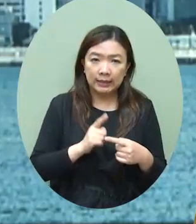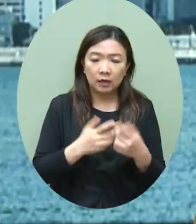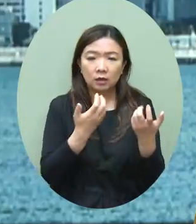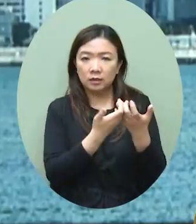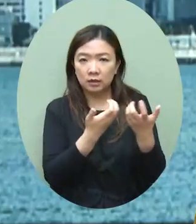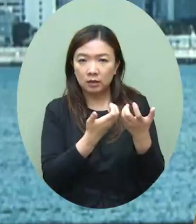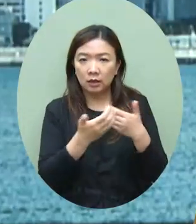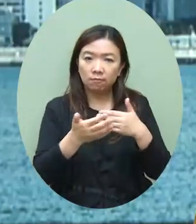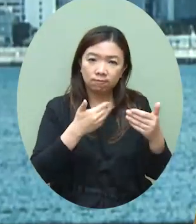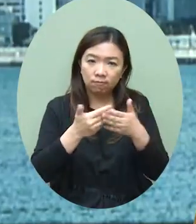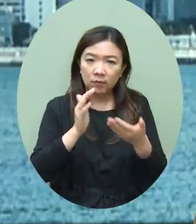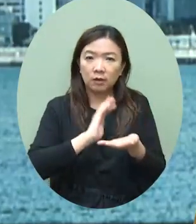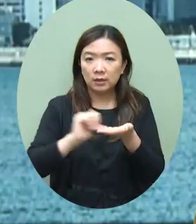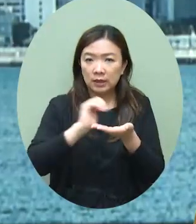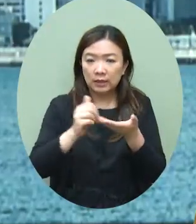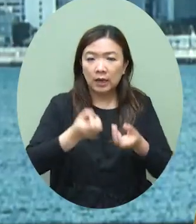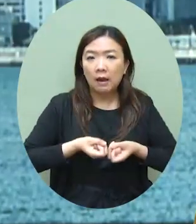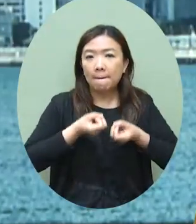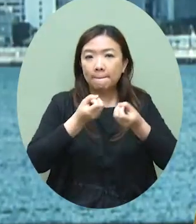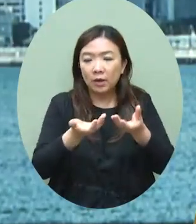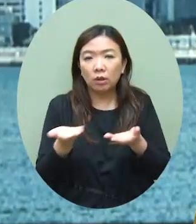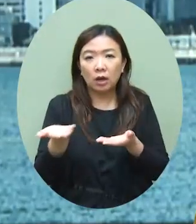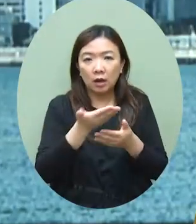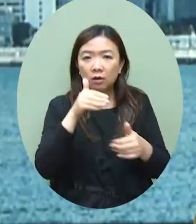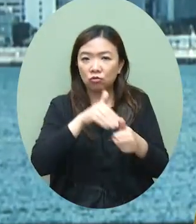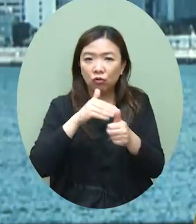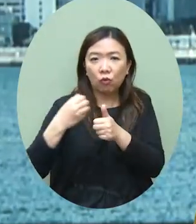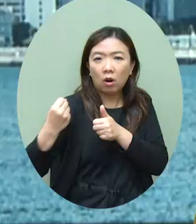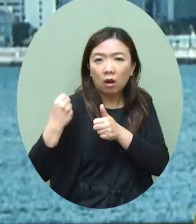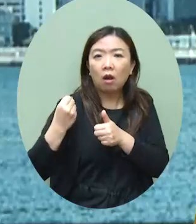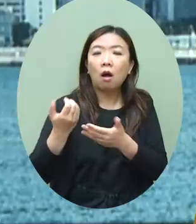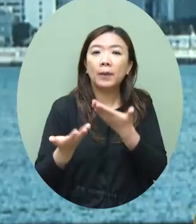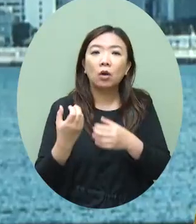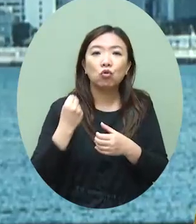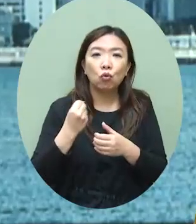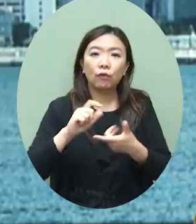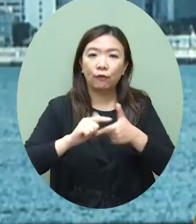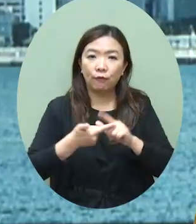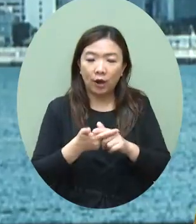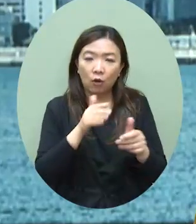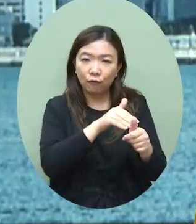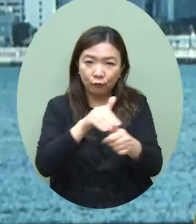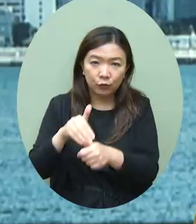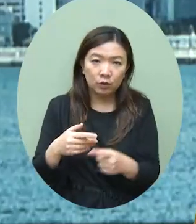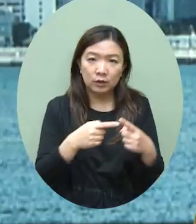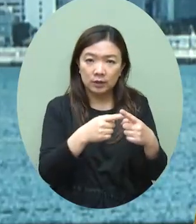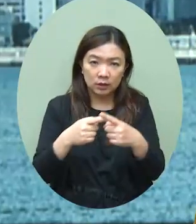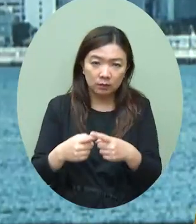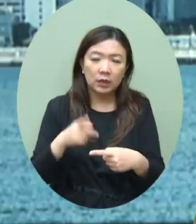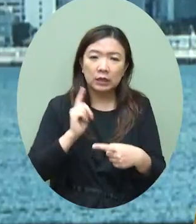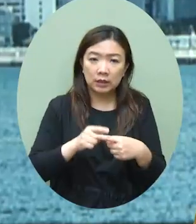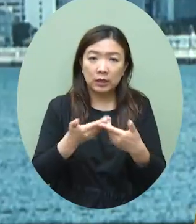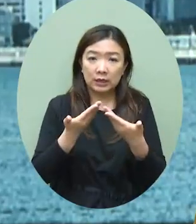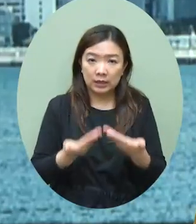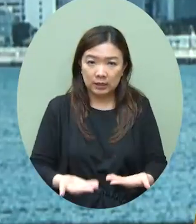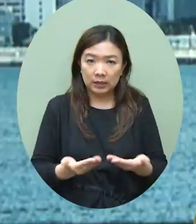據清晰嘅表達你哋嗰種比較說服力強嘅方法，去呼籲市民呢，一定要趁呢段